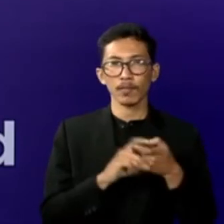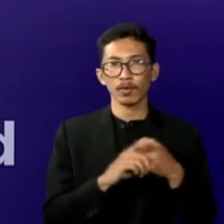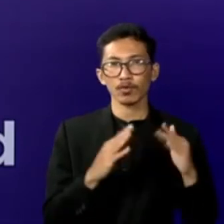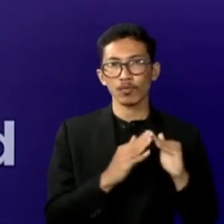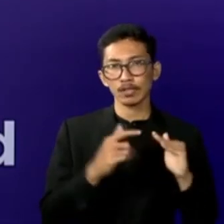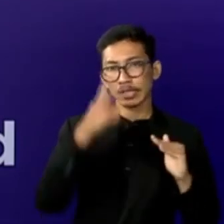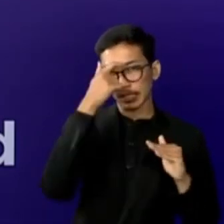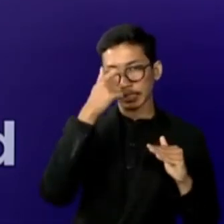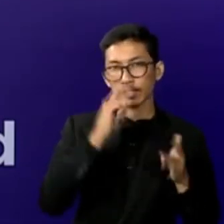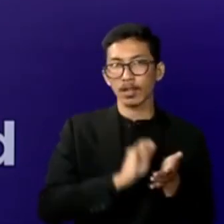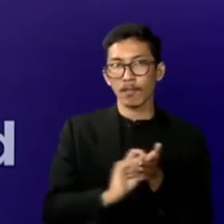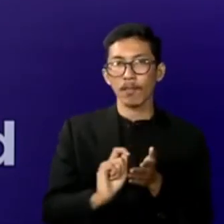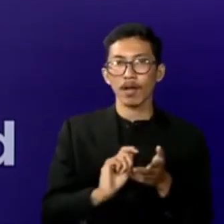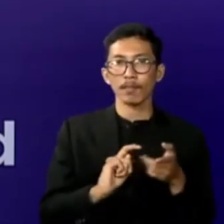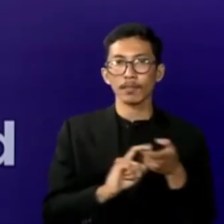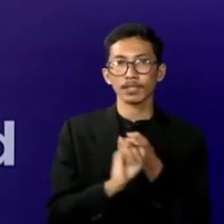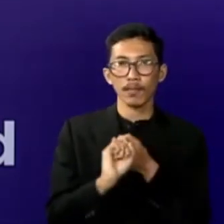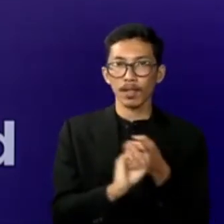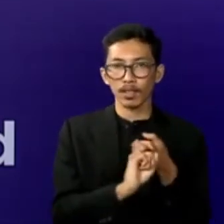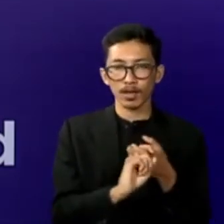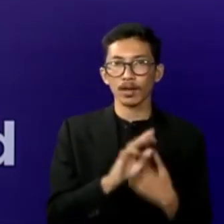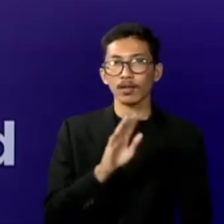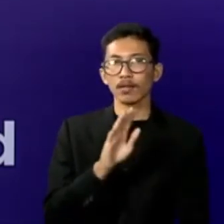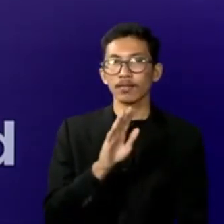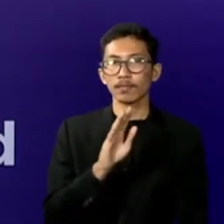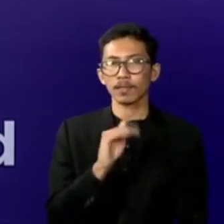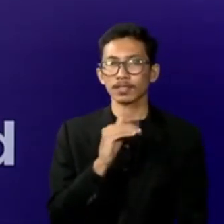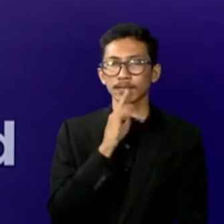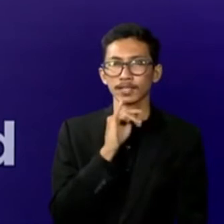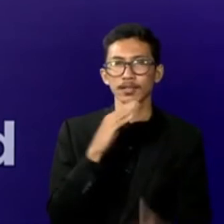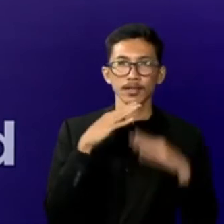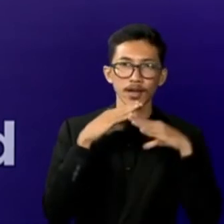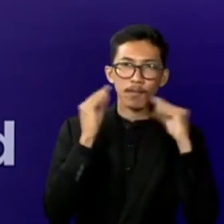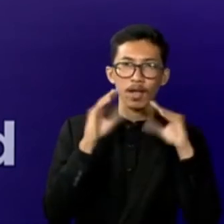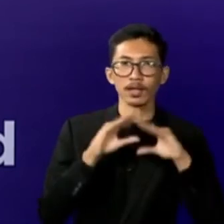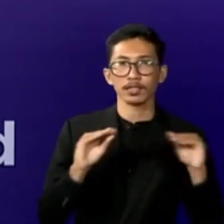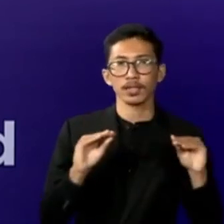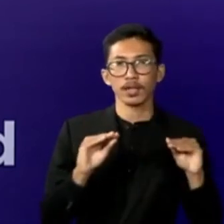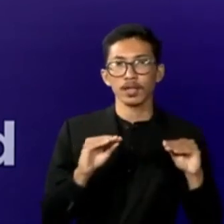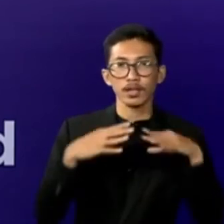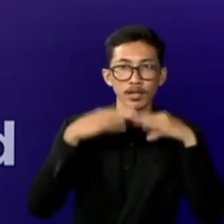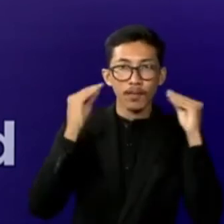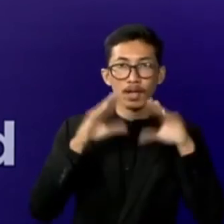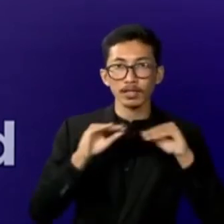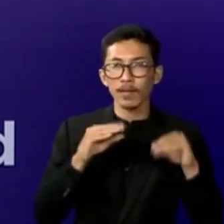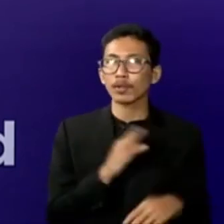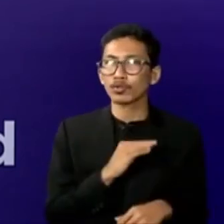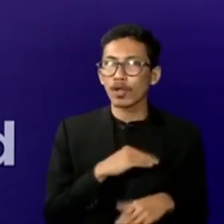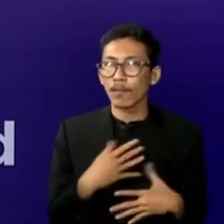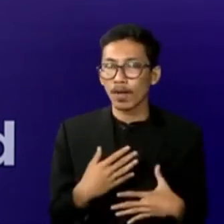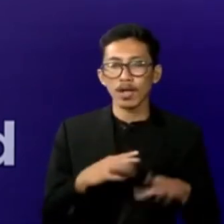Persahabatan itu dia membuat kinerja krama kinerja Jadi mereka hanya bekerja empat jam di rumah sakit